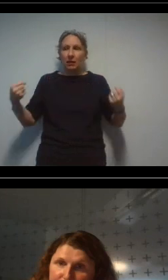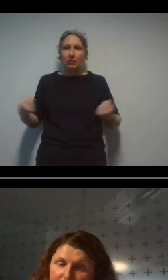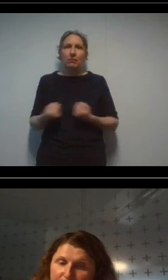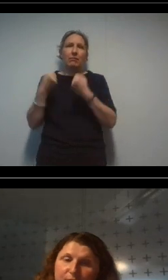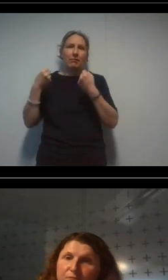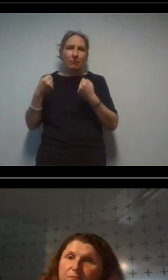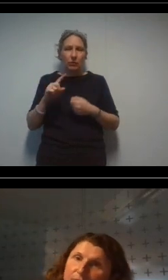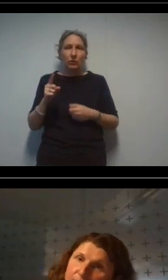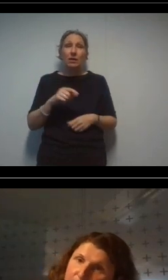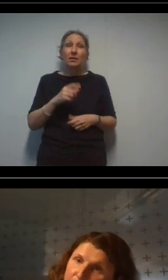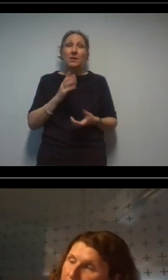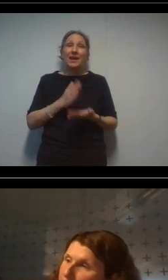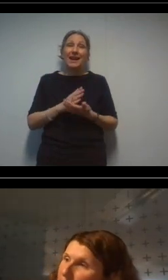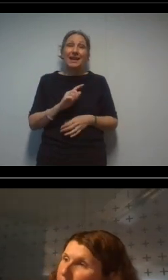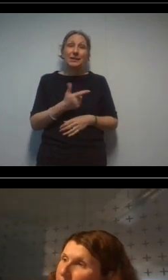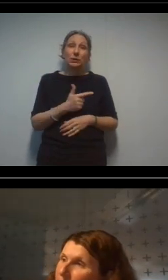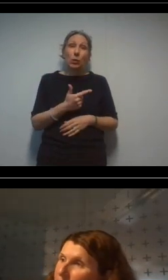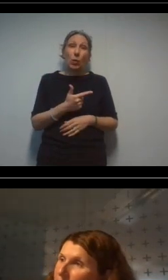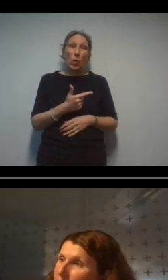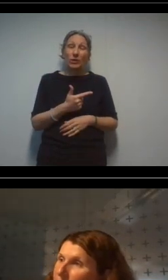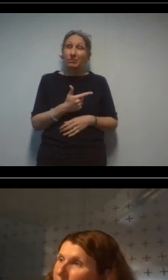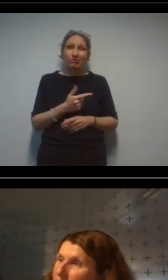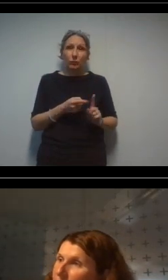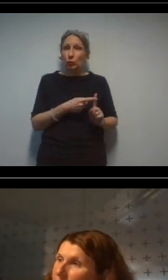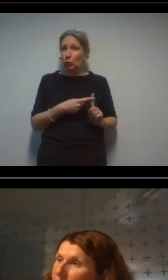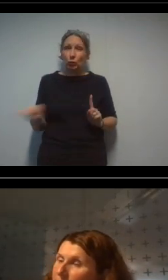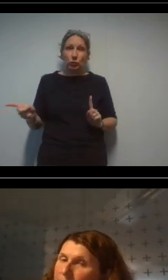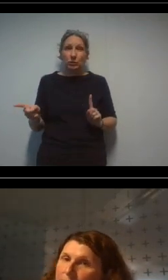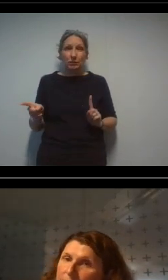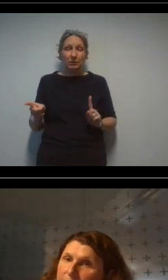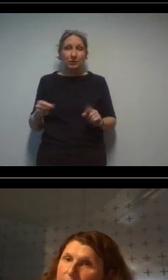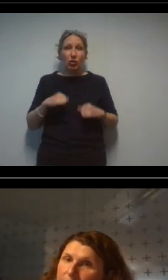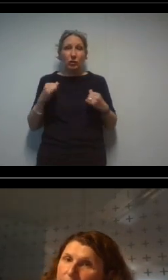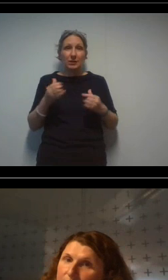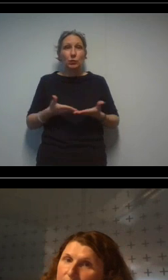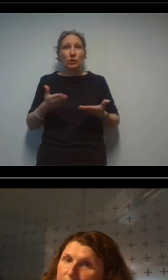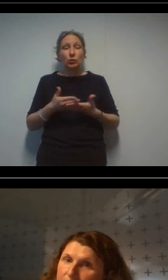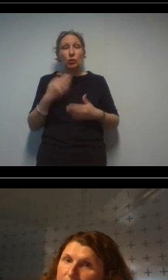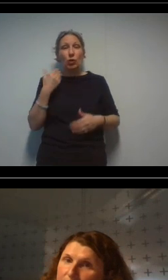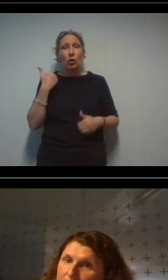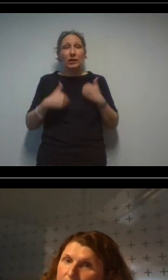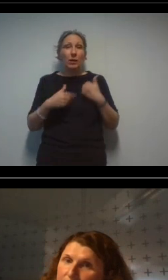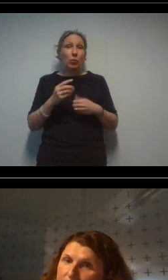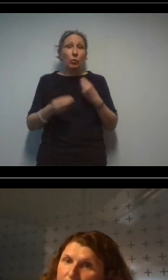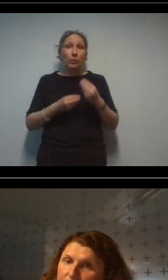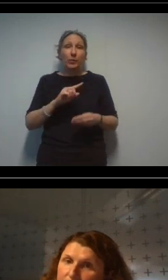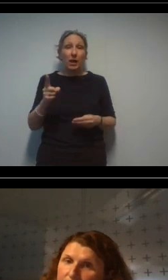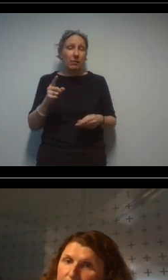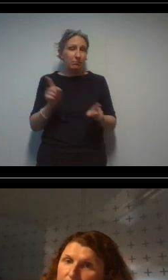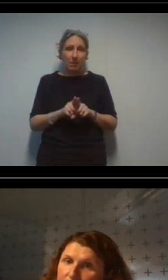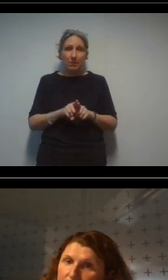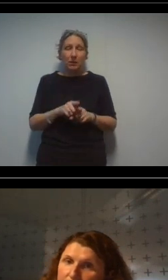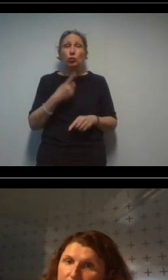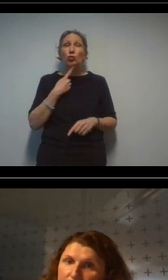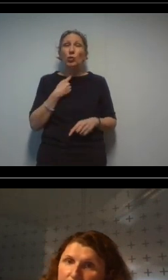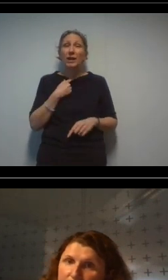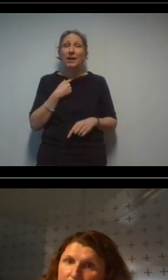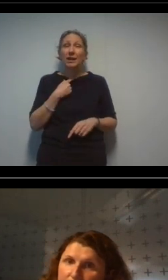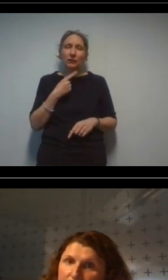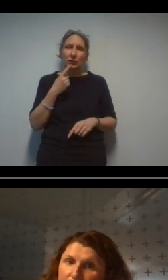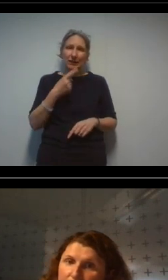Là, les secondes, c'est pour tout le monde, jeunes en situation de handicap ou pas en juin. Donc, on met aussi des grands moyens